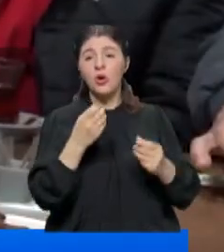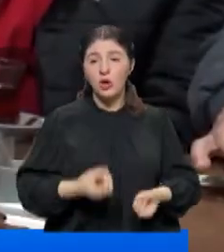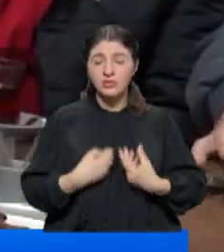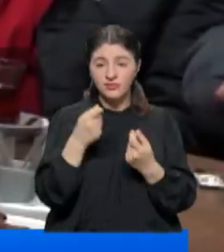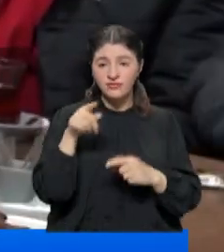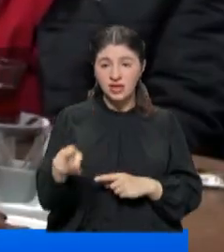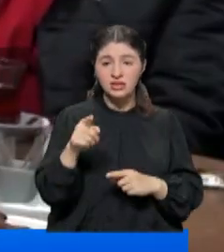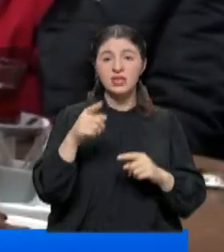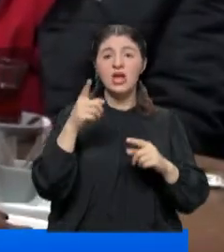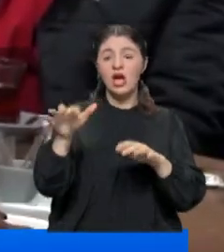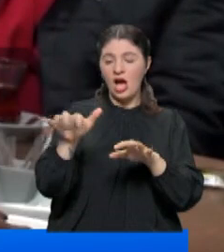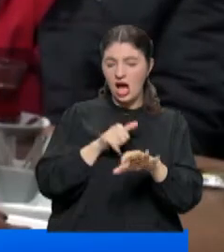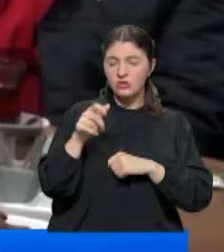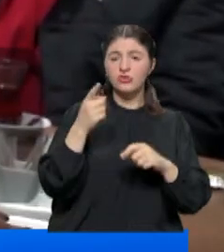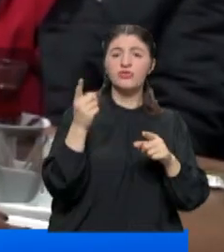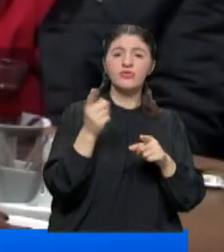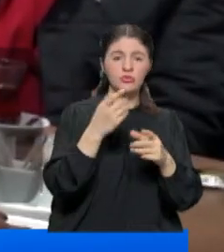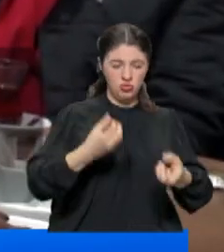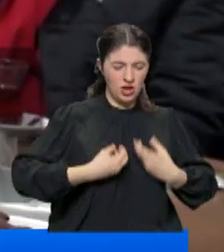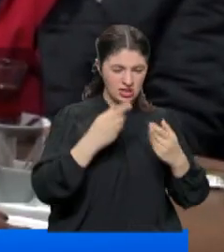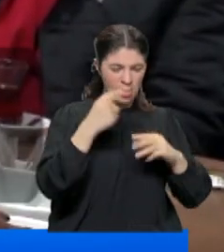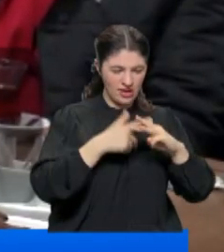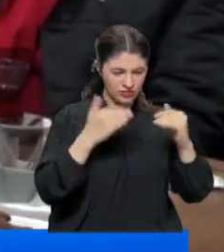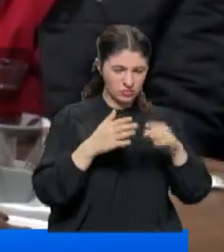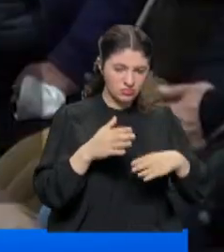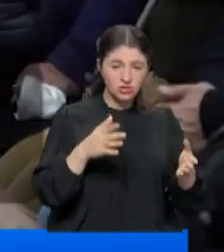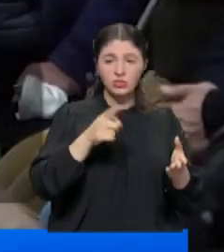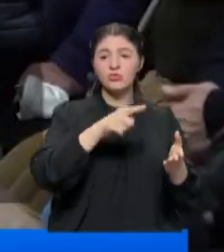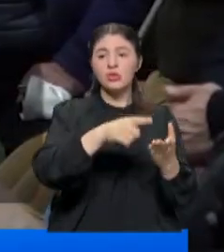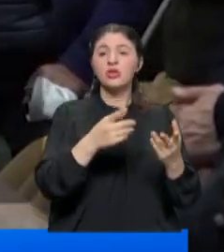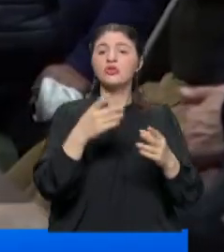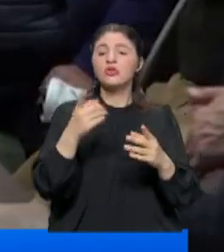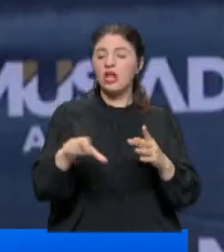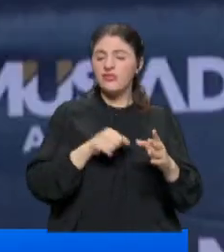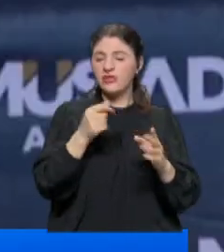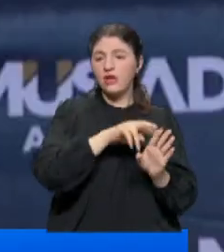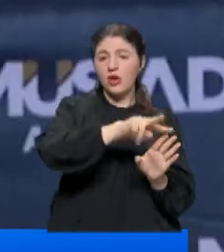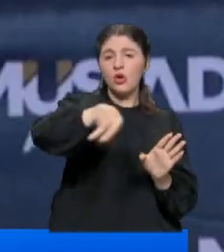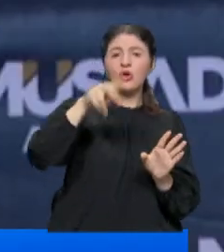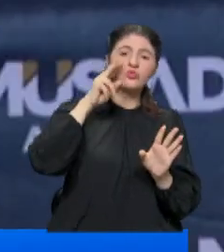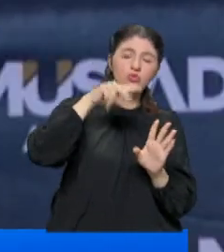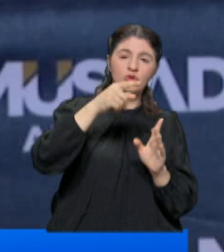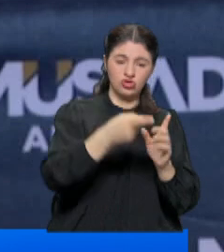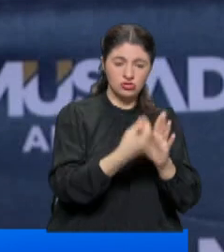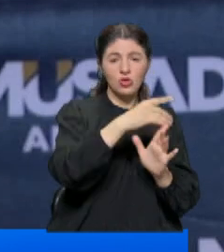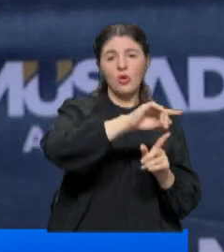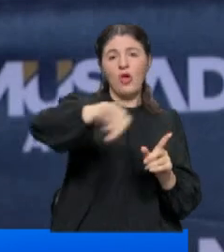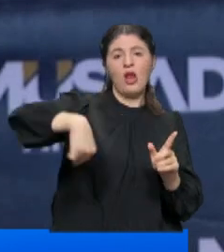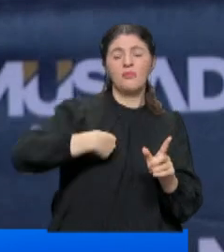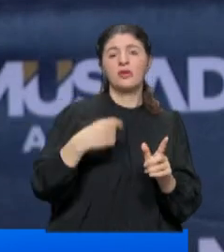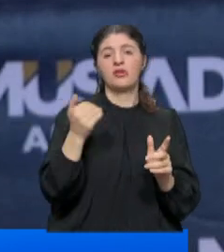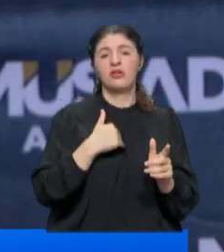fiyatlar tüketici fiyatlarına bir süre sonra yansıyor. Üretici fiyatı enflasyon demek. Bir süre sonra bunlar tüketici fiyatına yansıyacak demek. Beklentilerin